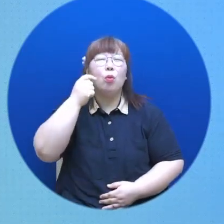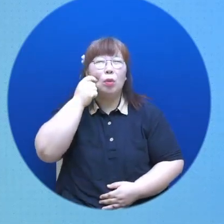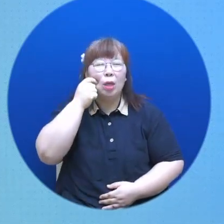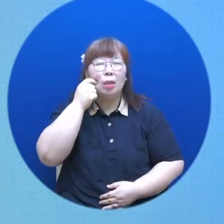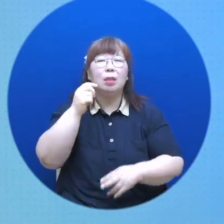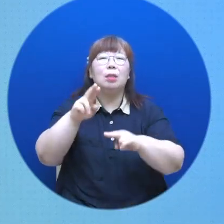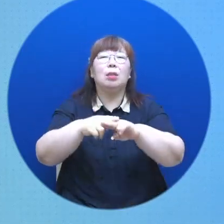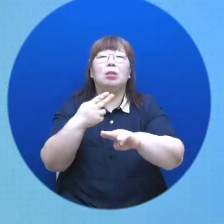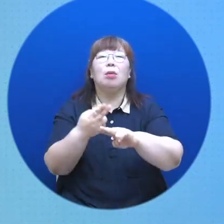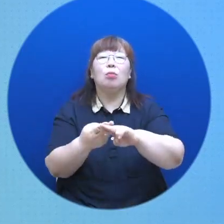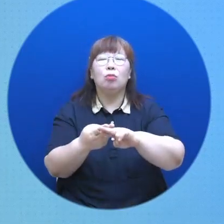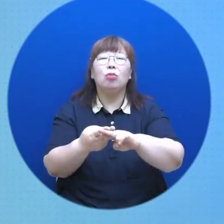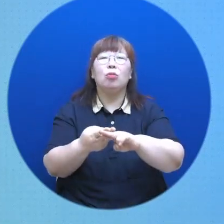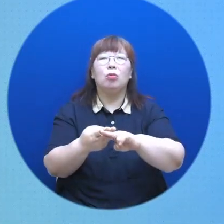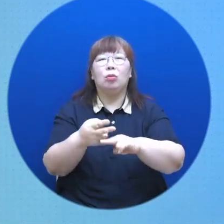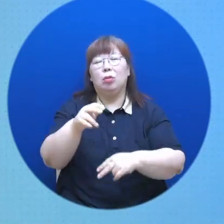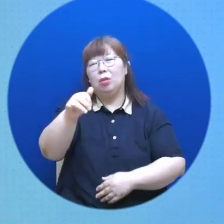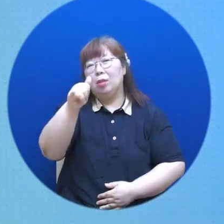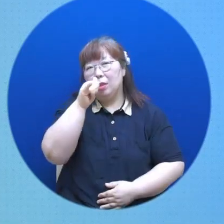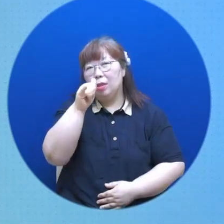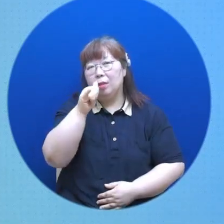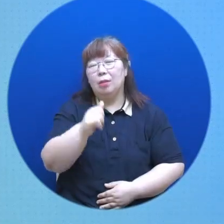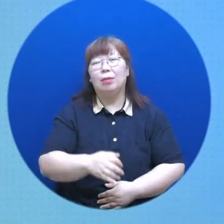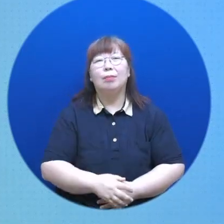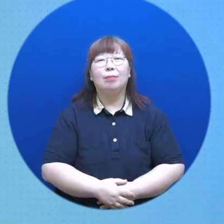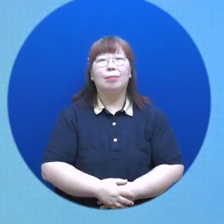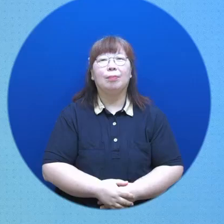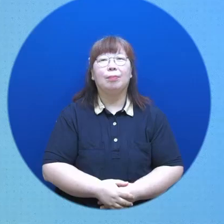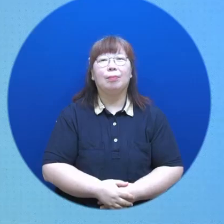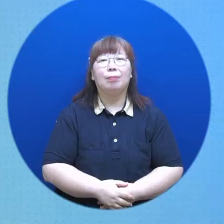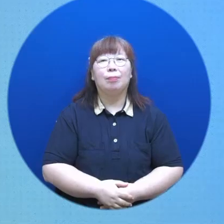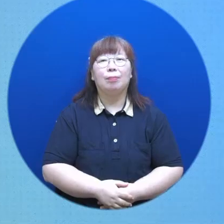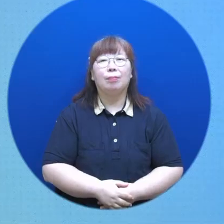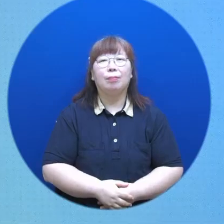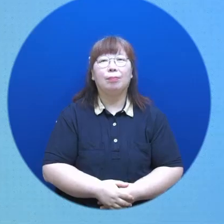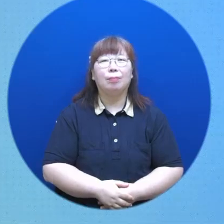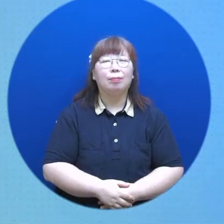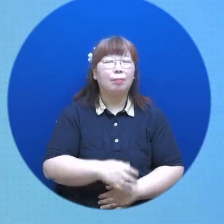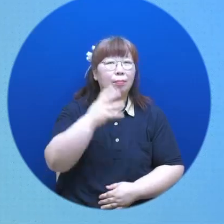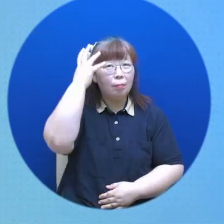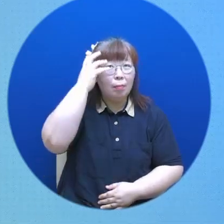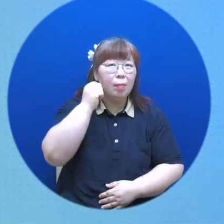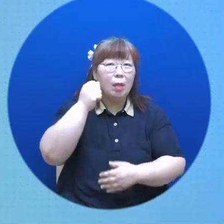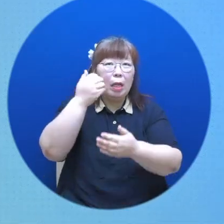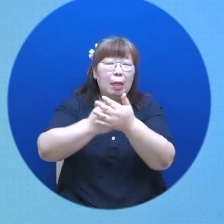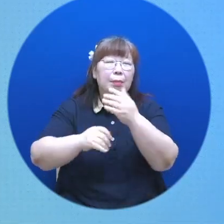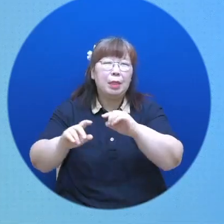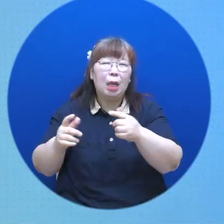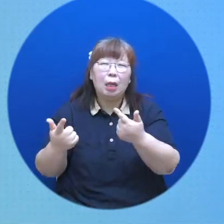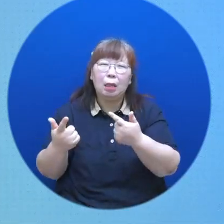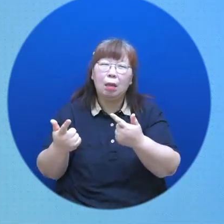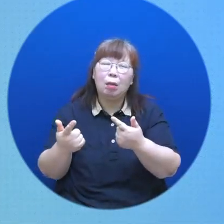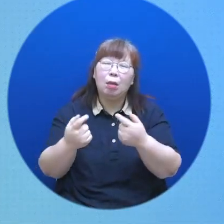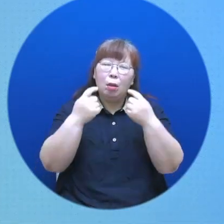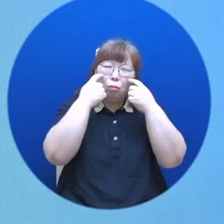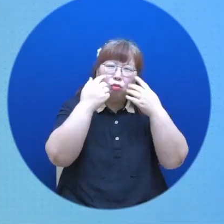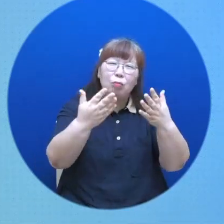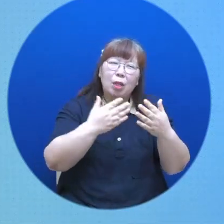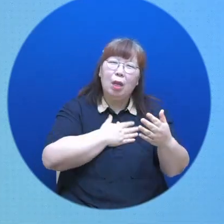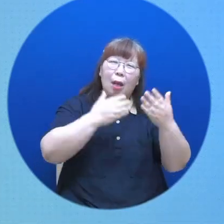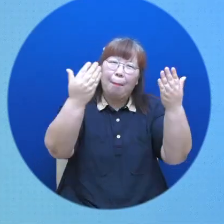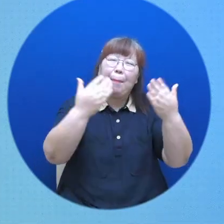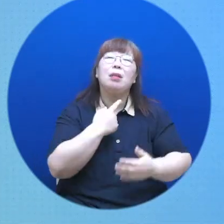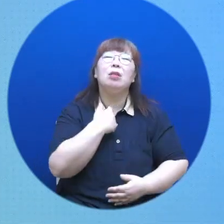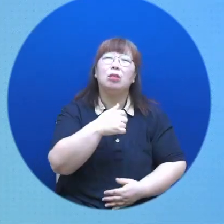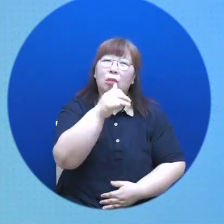못하는 선물도 있다는 거예요. 기억에 남지 않는 선물, 분명히 받았는데